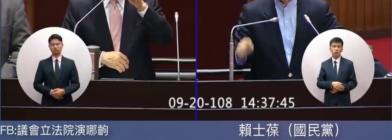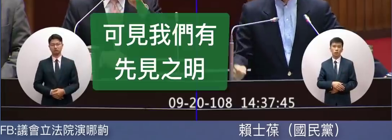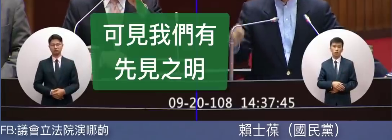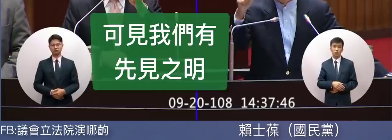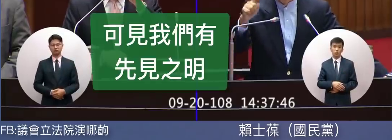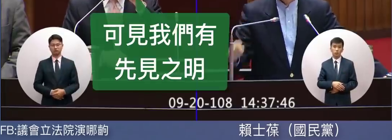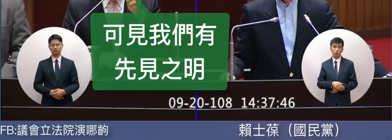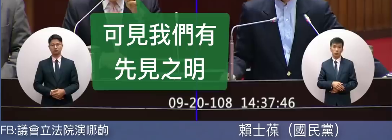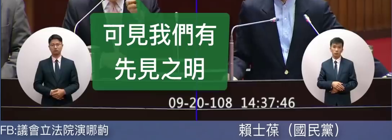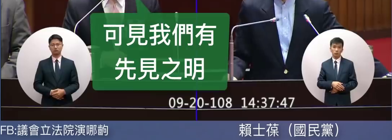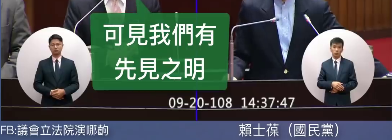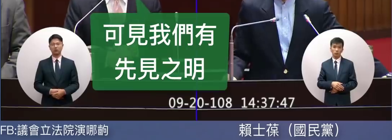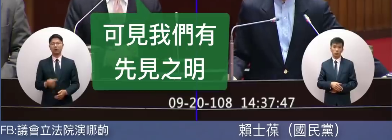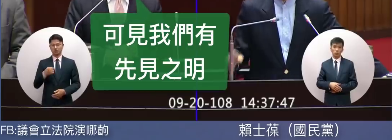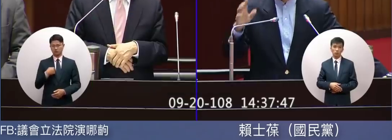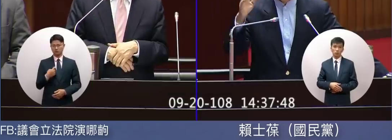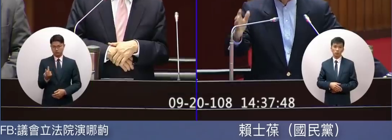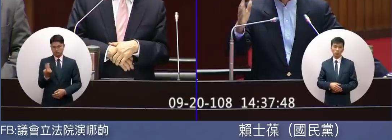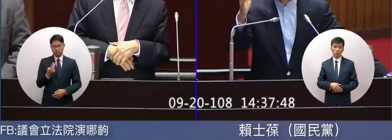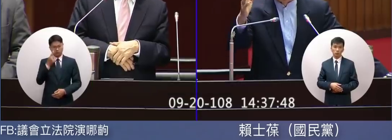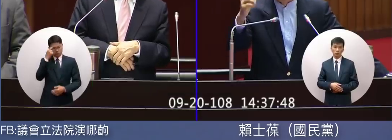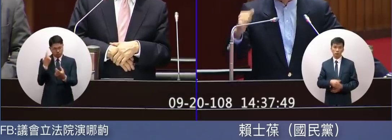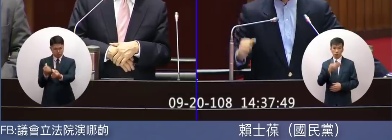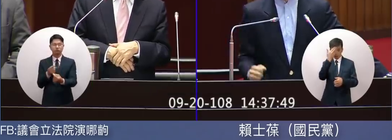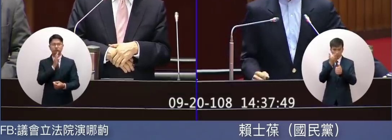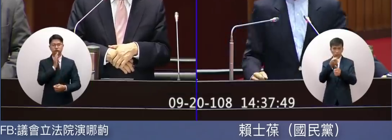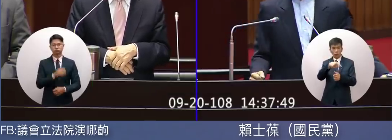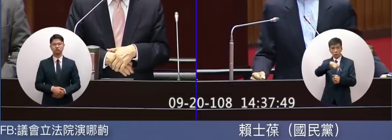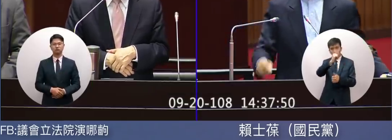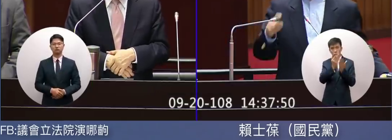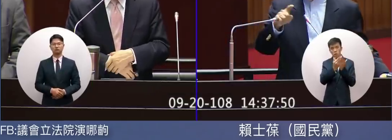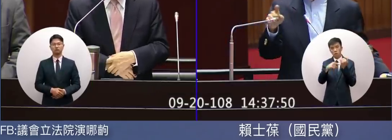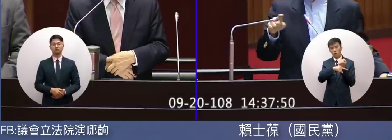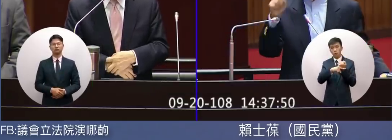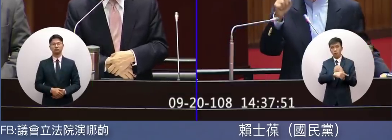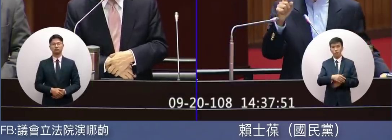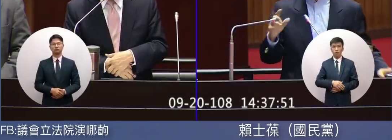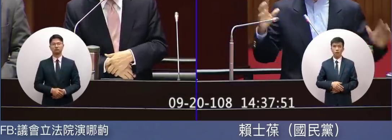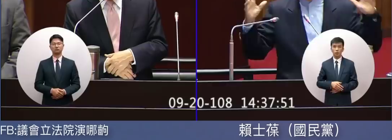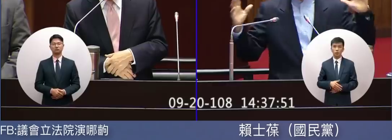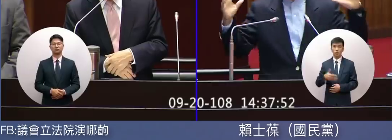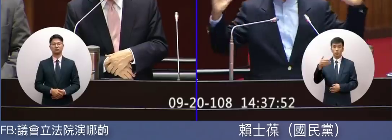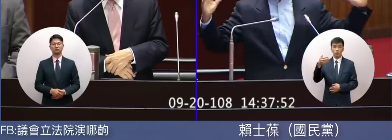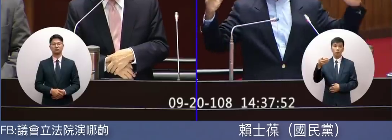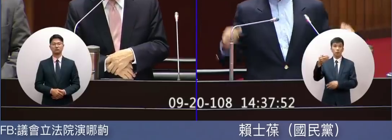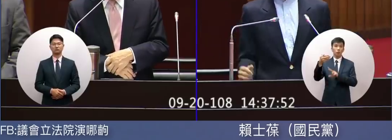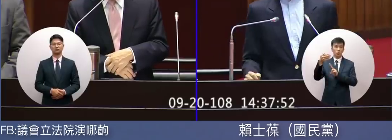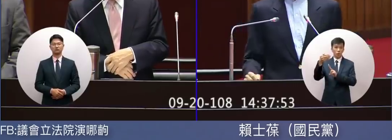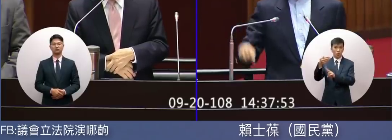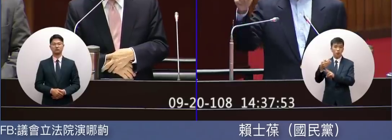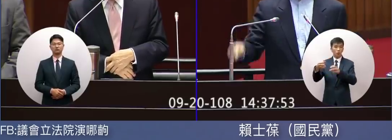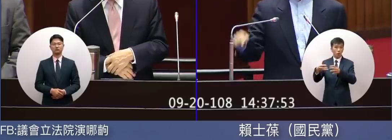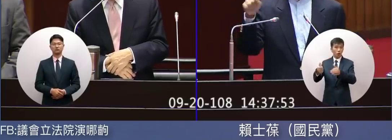要忘了， 可见我们有先见之明。 请你去读一读书啦，九二共识当初的形成